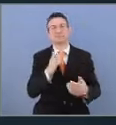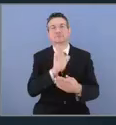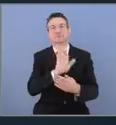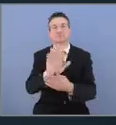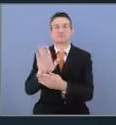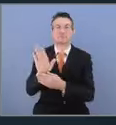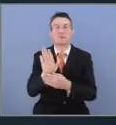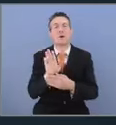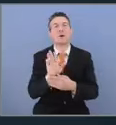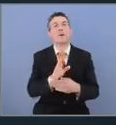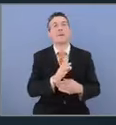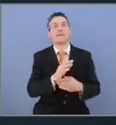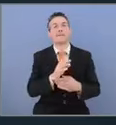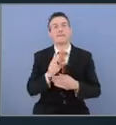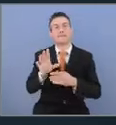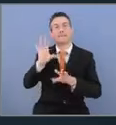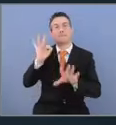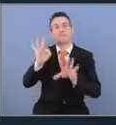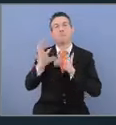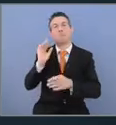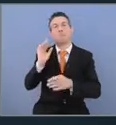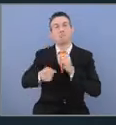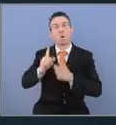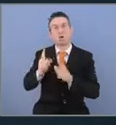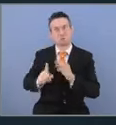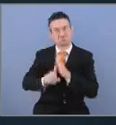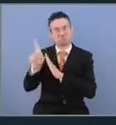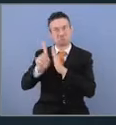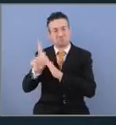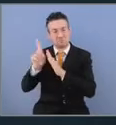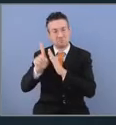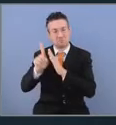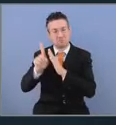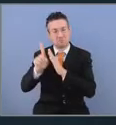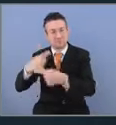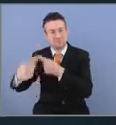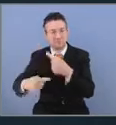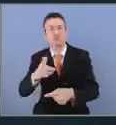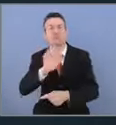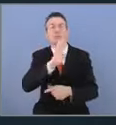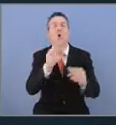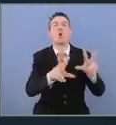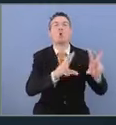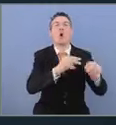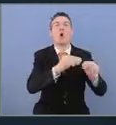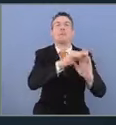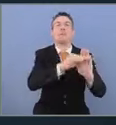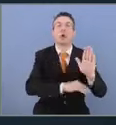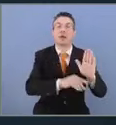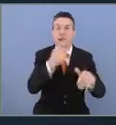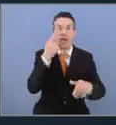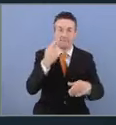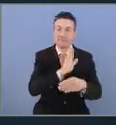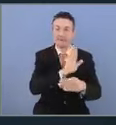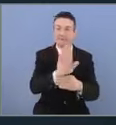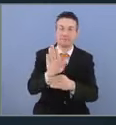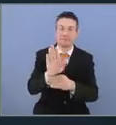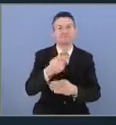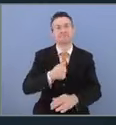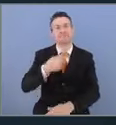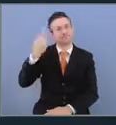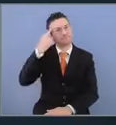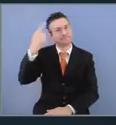politiche di successo già fatte in questi anni, altri nuovi programmi, La nostra idea è di proseguire